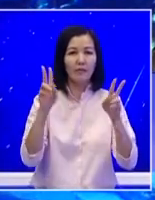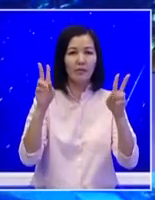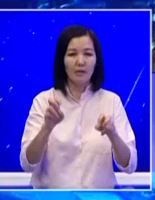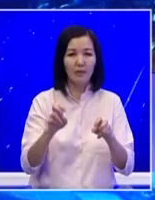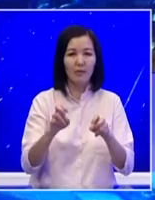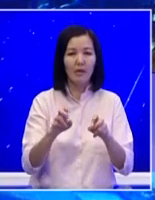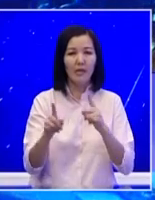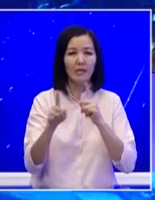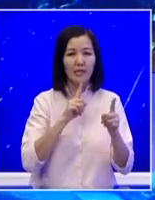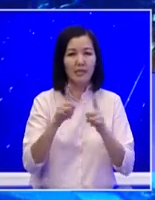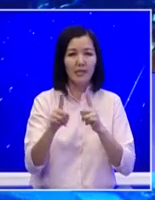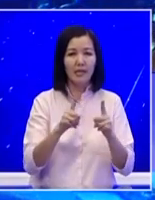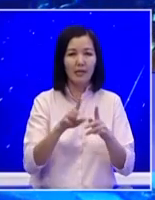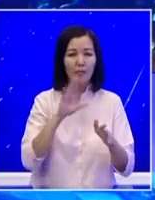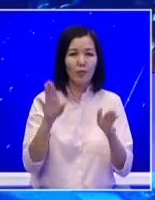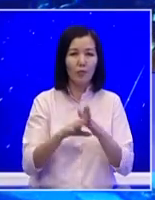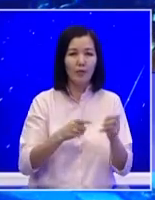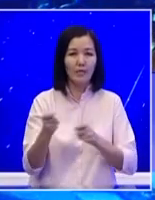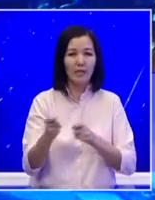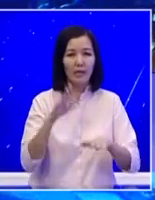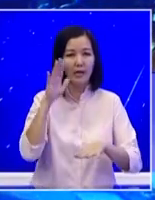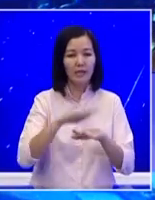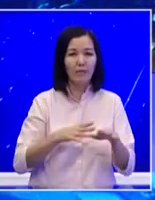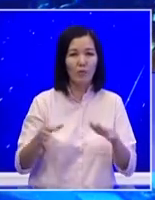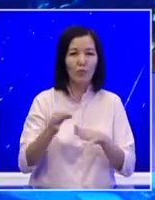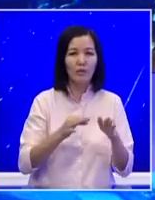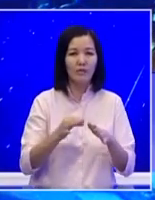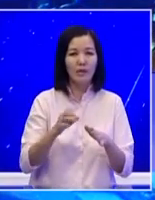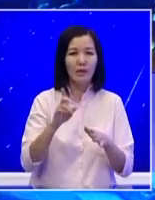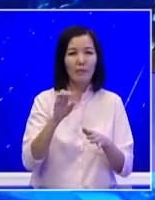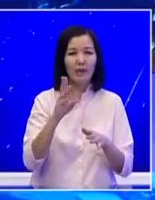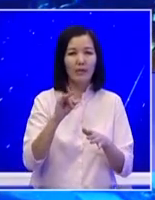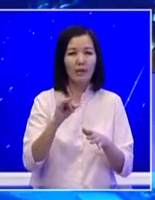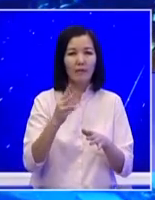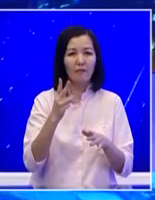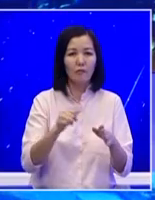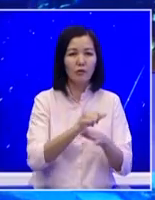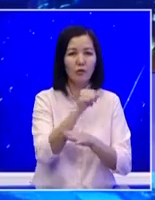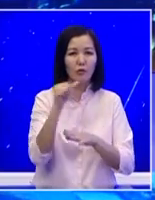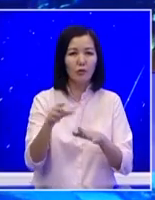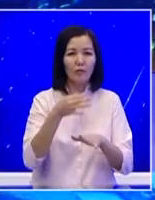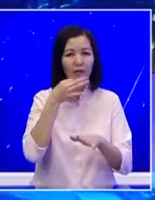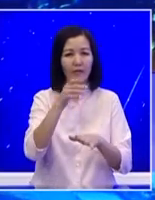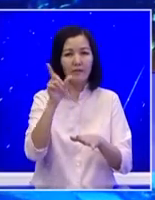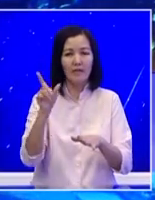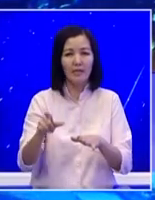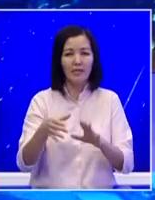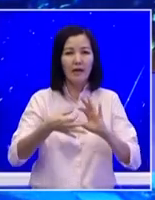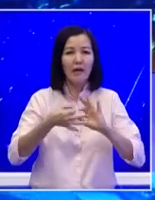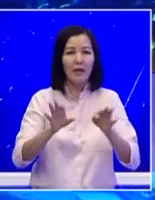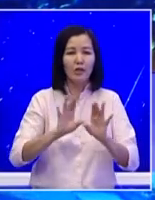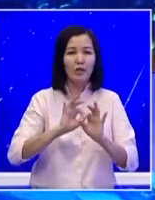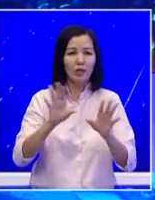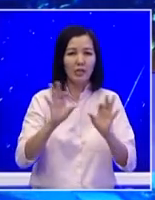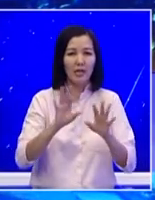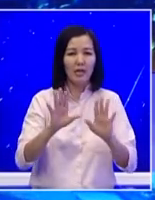темами очередного селекторного совещания под председательством акима Алматинской области Амандыка Баталова. В течение двух часов ответственные лица